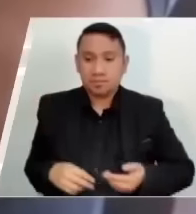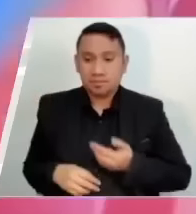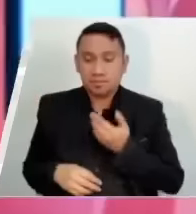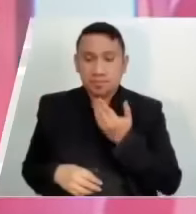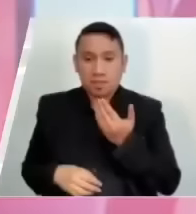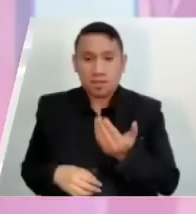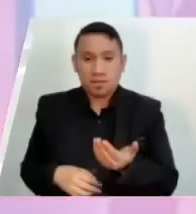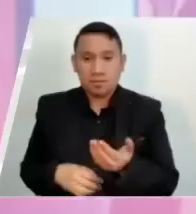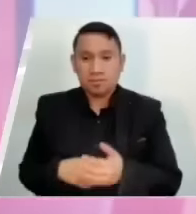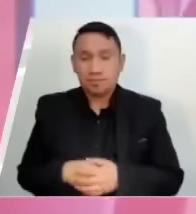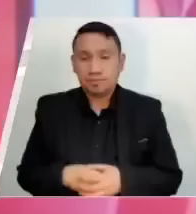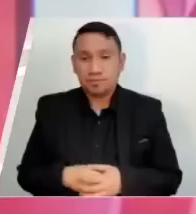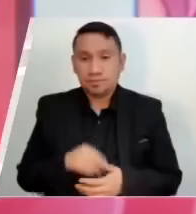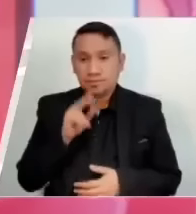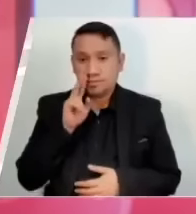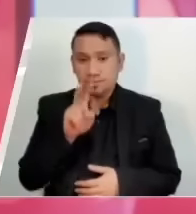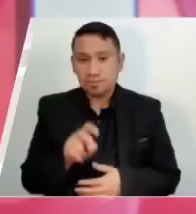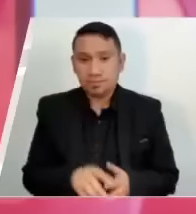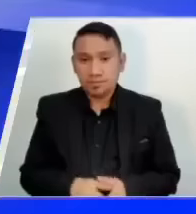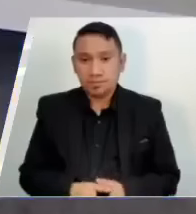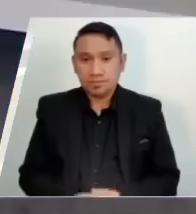Salazar, ang inyong saksi.